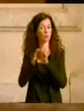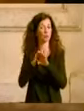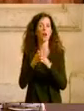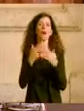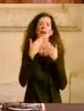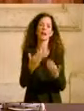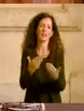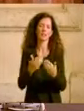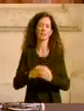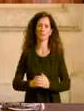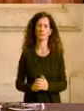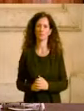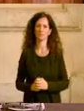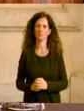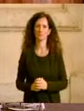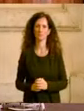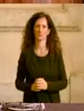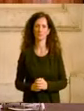mille.